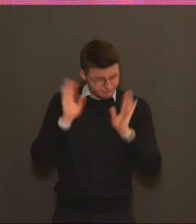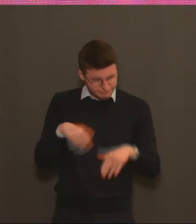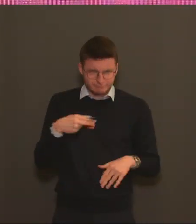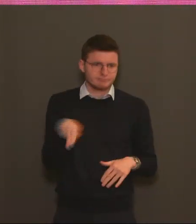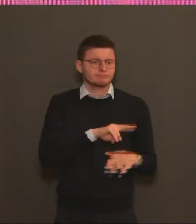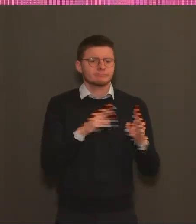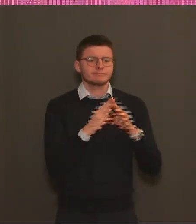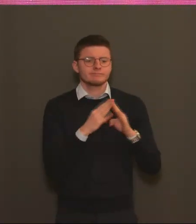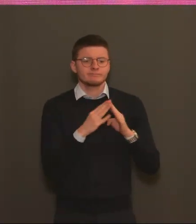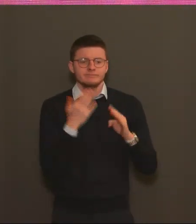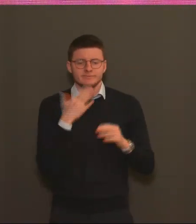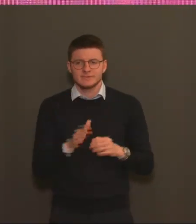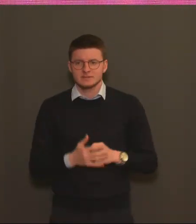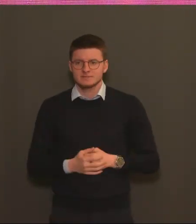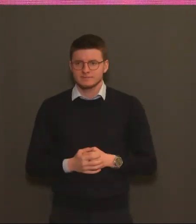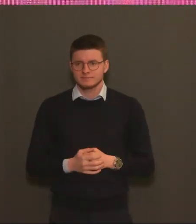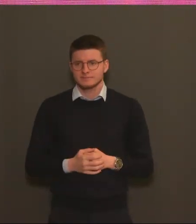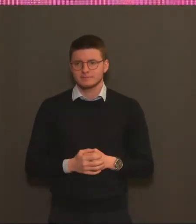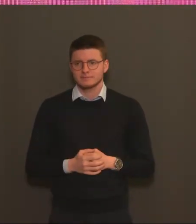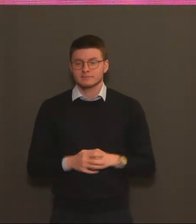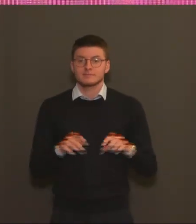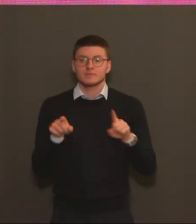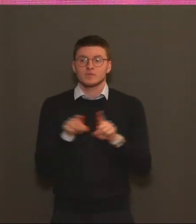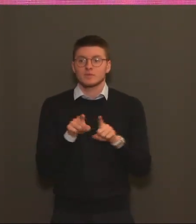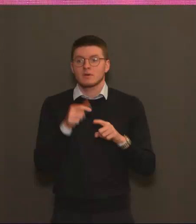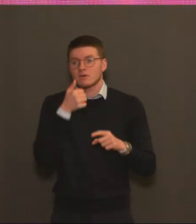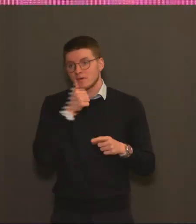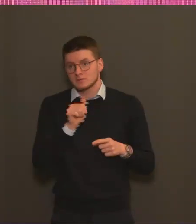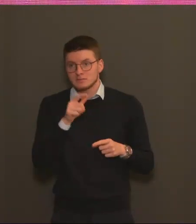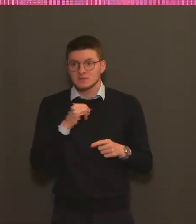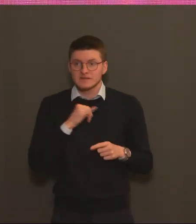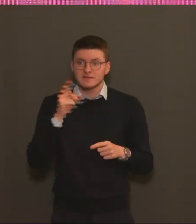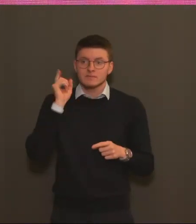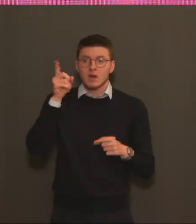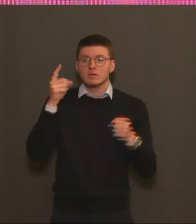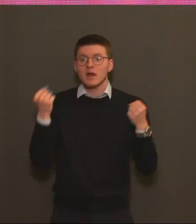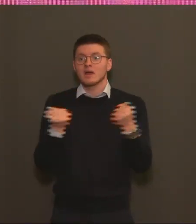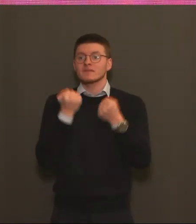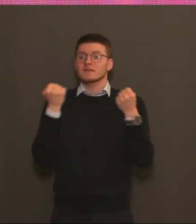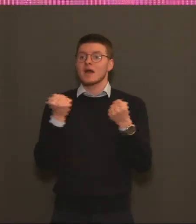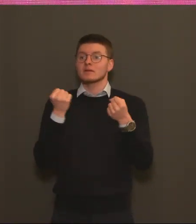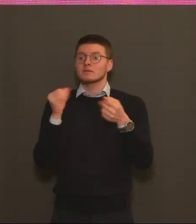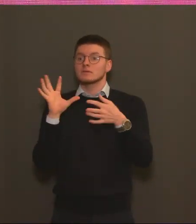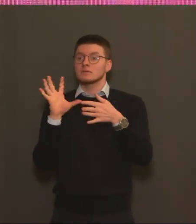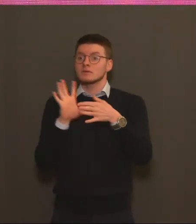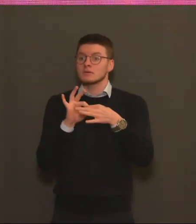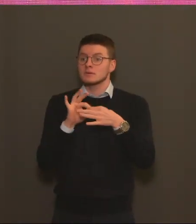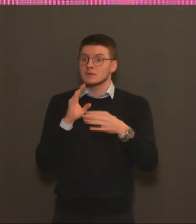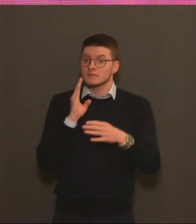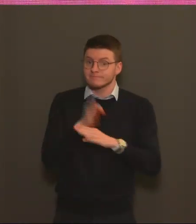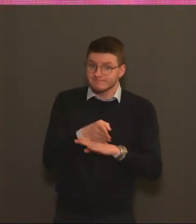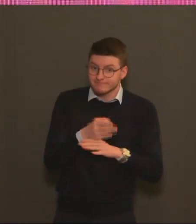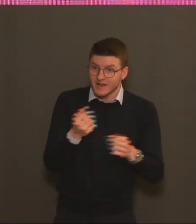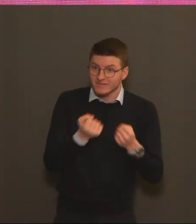het buitenevenement gekoppeld wordt aan indoor evenementen. Denk bijvoorbeeld aan een buitenkamp